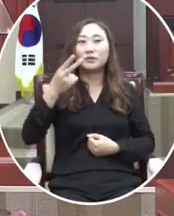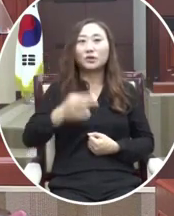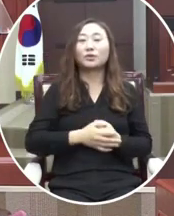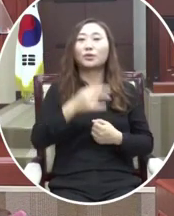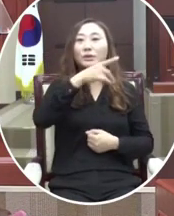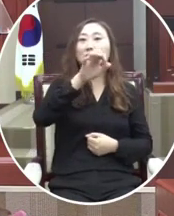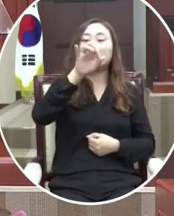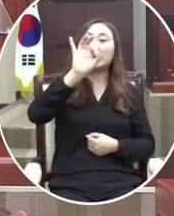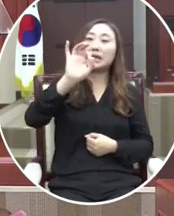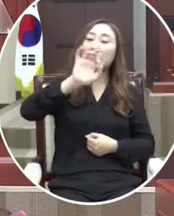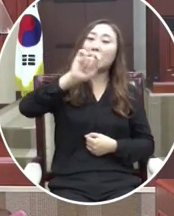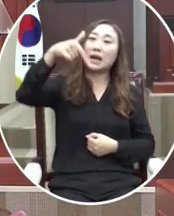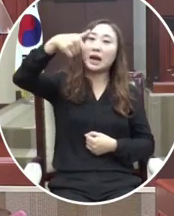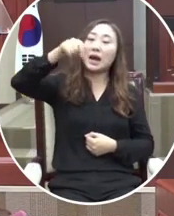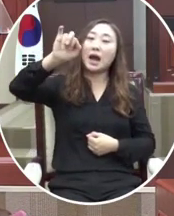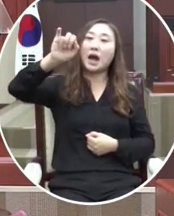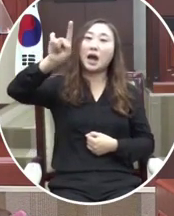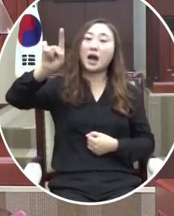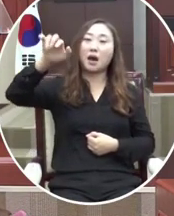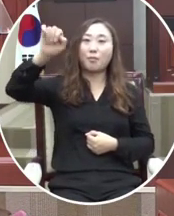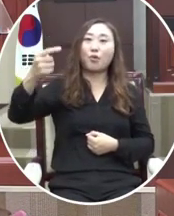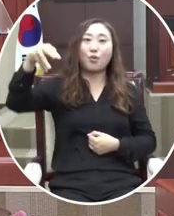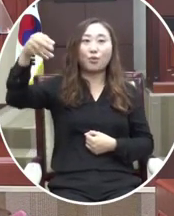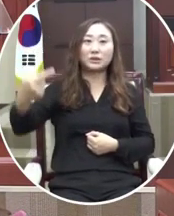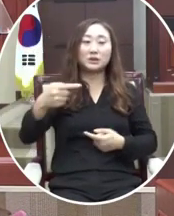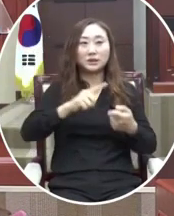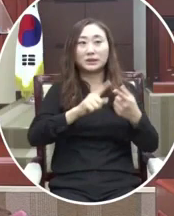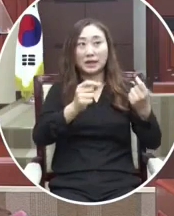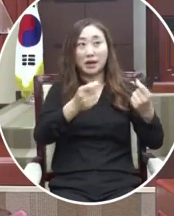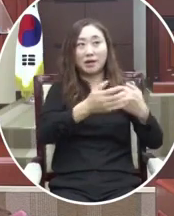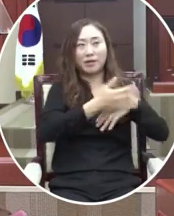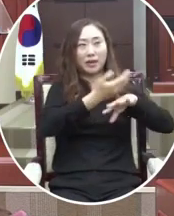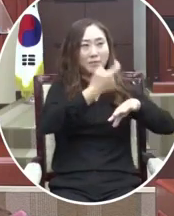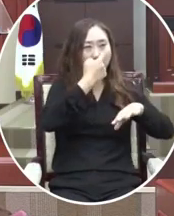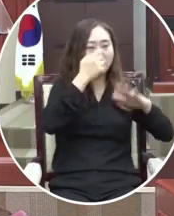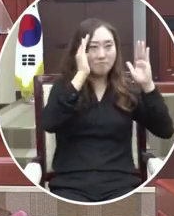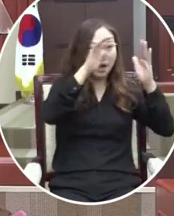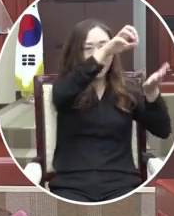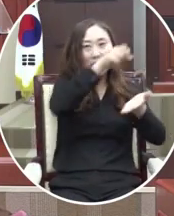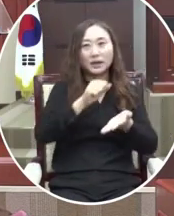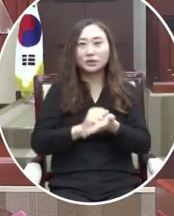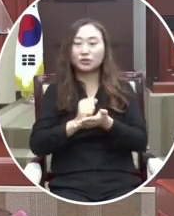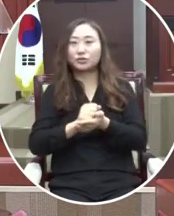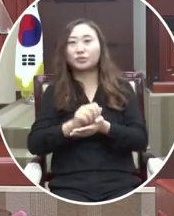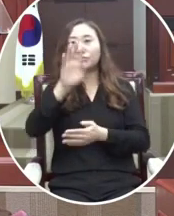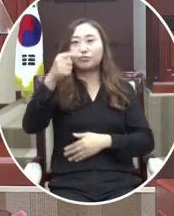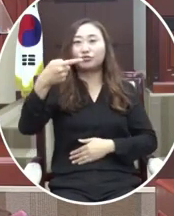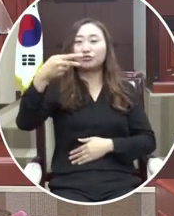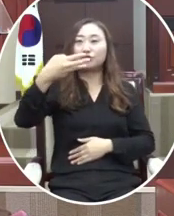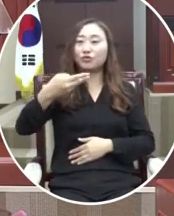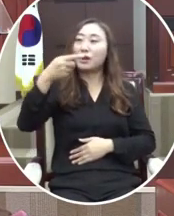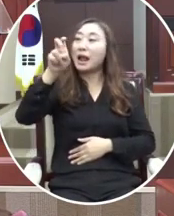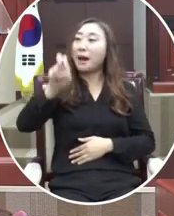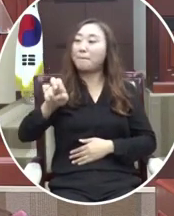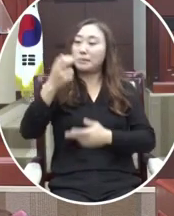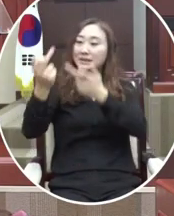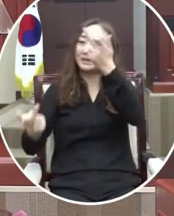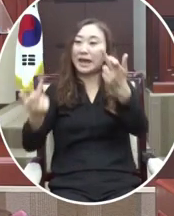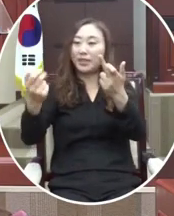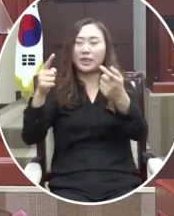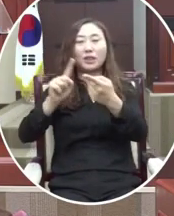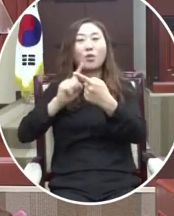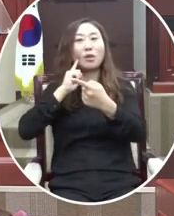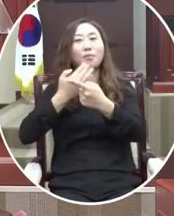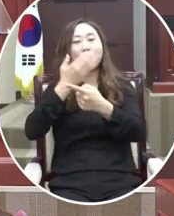가든스바이더 베이의 실내 폭포 클라우드 포레스트에서 받은 영감을 토대로 불암산 내 훼손 산림지